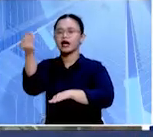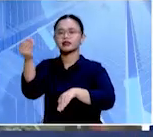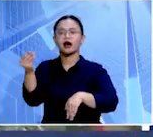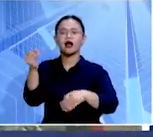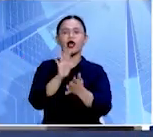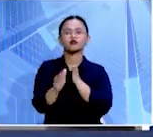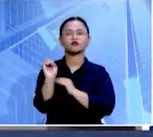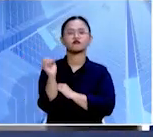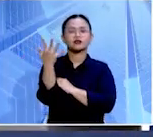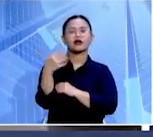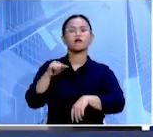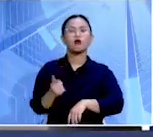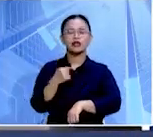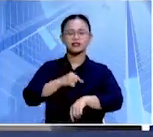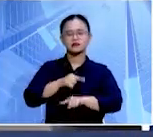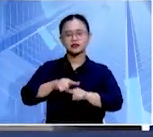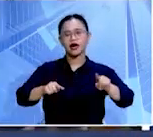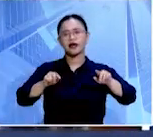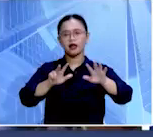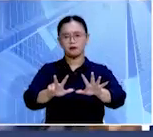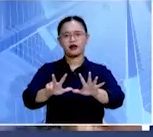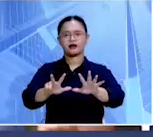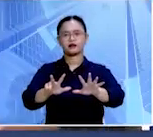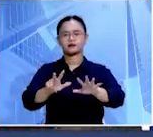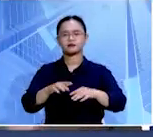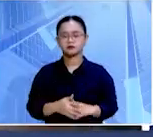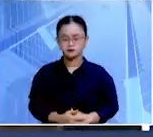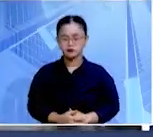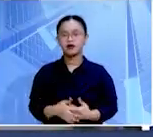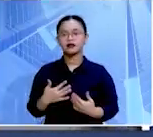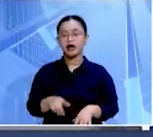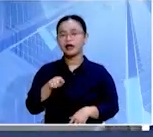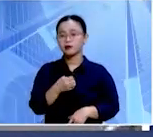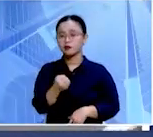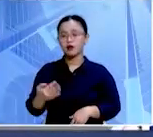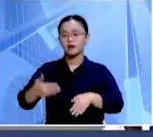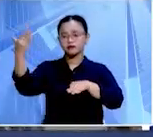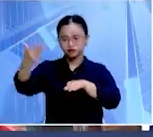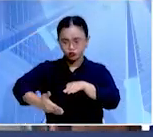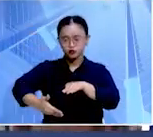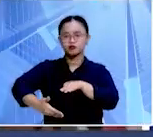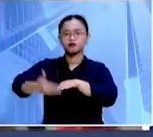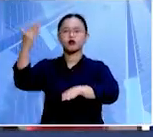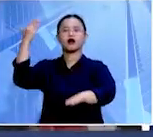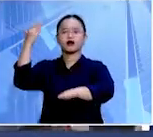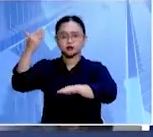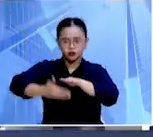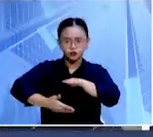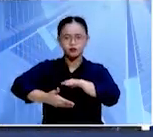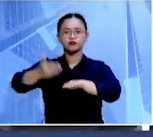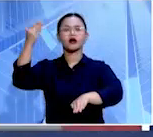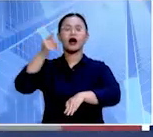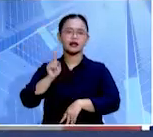sejak pukul 7.30 tadi. Dan untuk arah penutupan jalan atau buka tutup jalan ini juga dilakukan secara